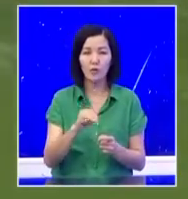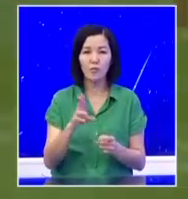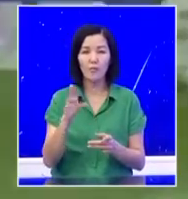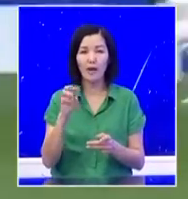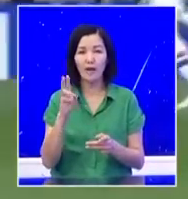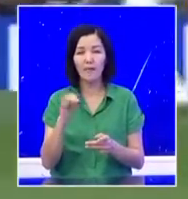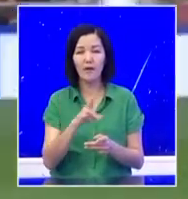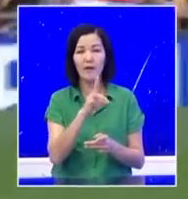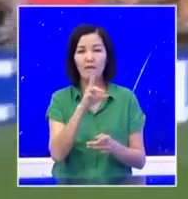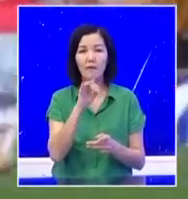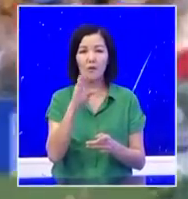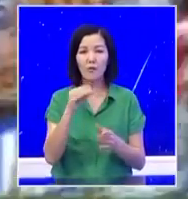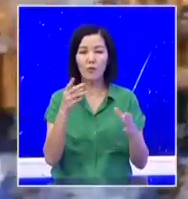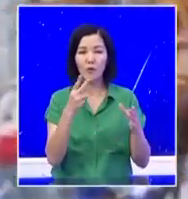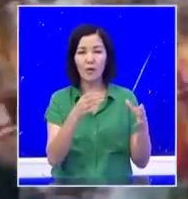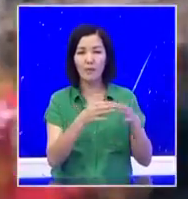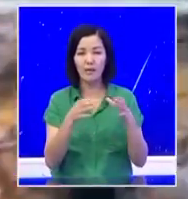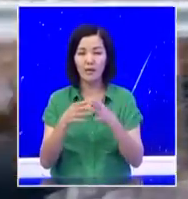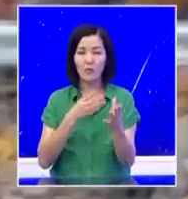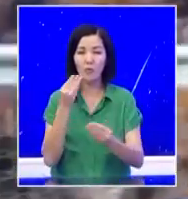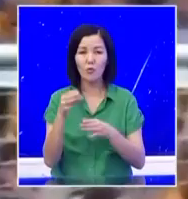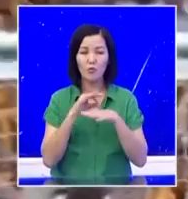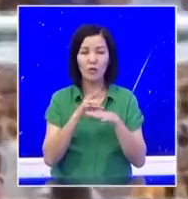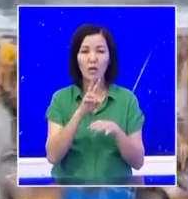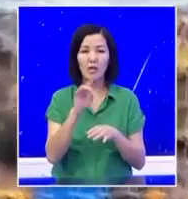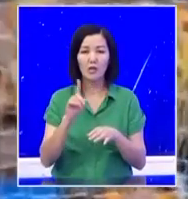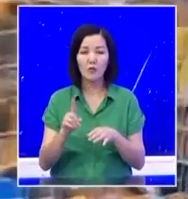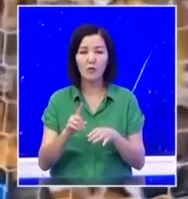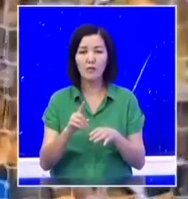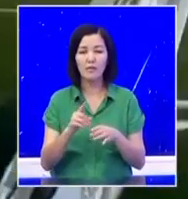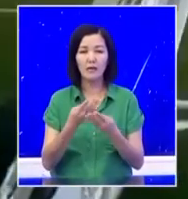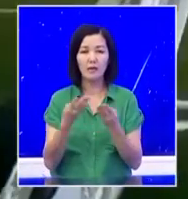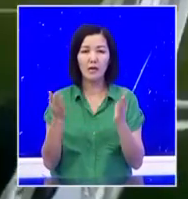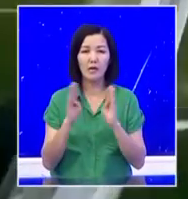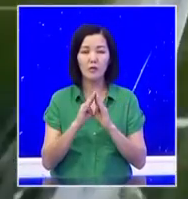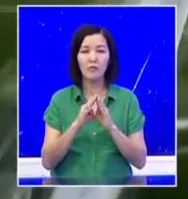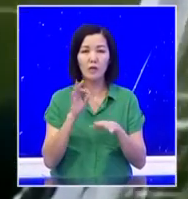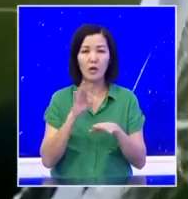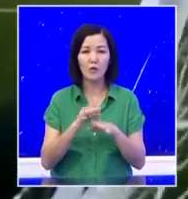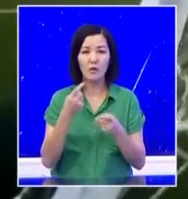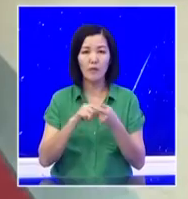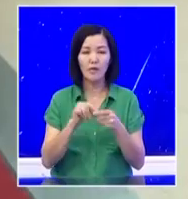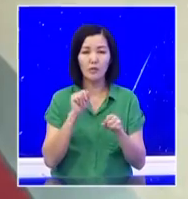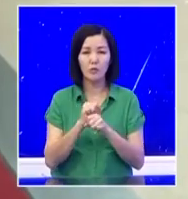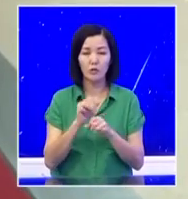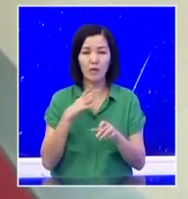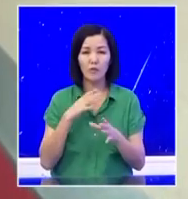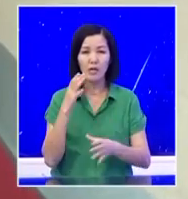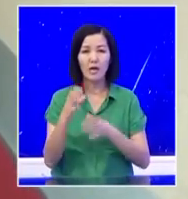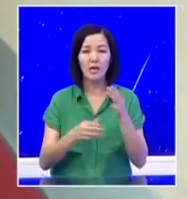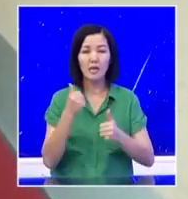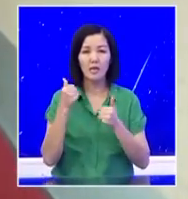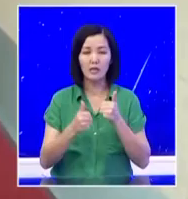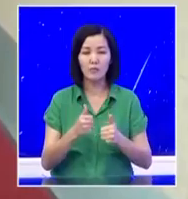және Верона Калери арасында өтпек. Бұл матчтар наурыз айында коронавирус пандемиясына байланысты өтпек қалған еді. Халықаралық спорттық